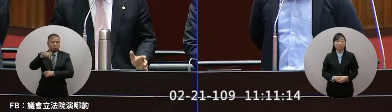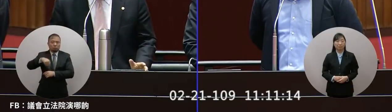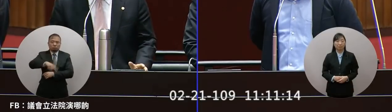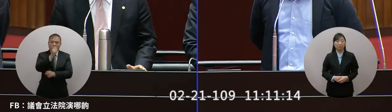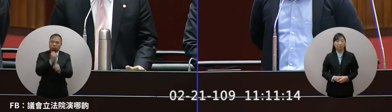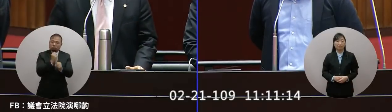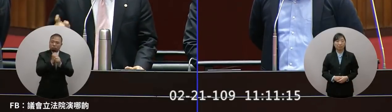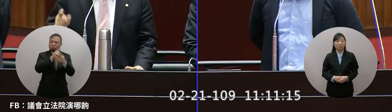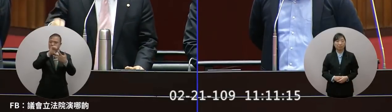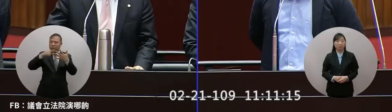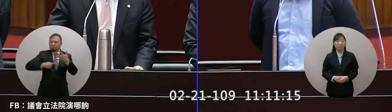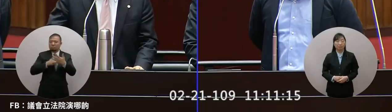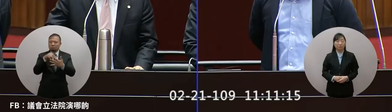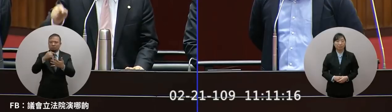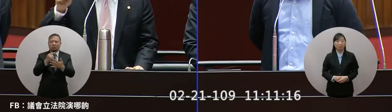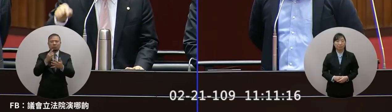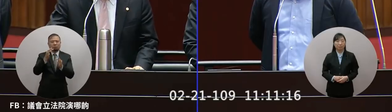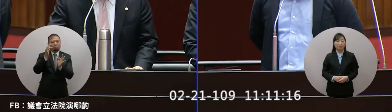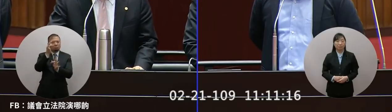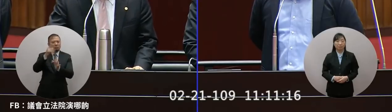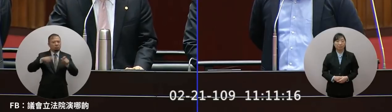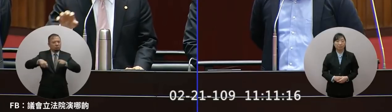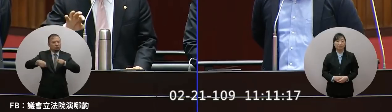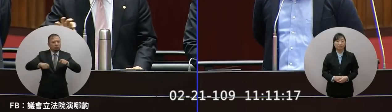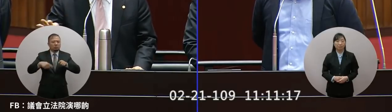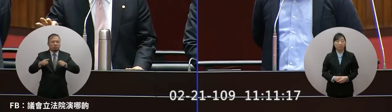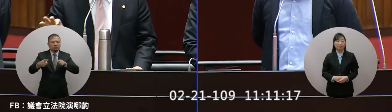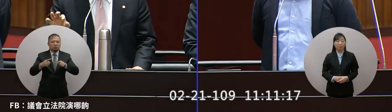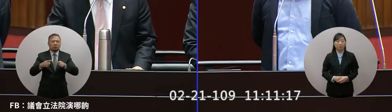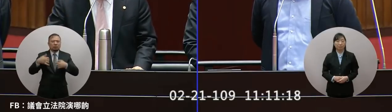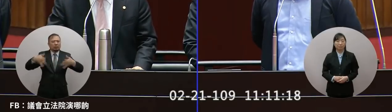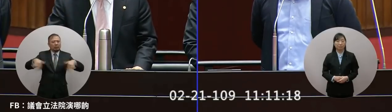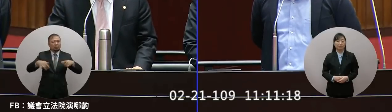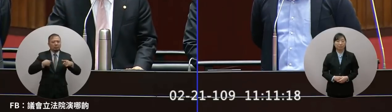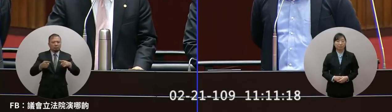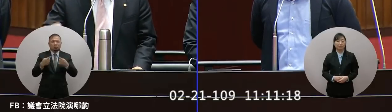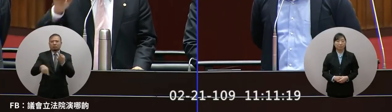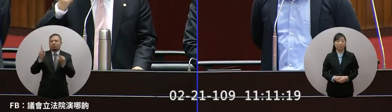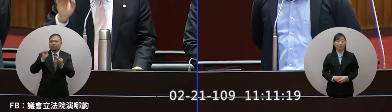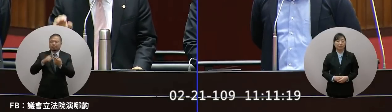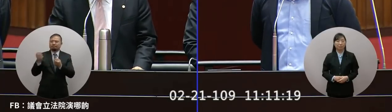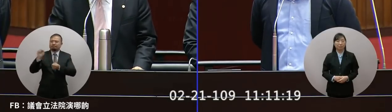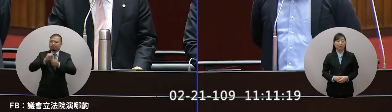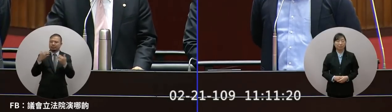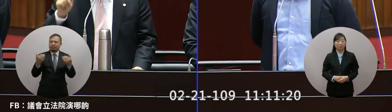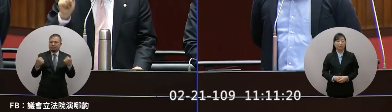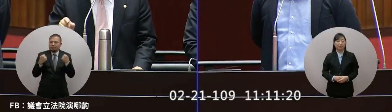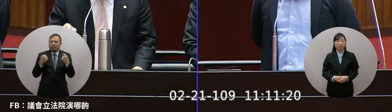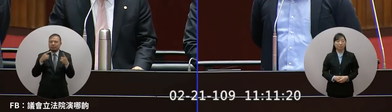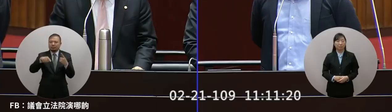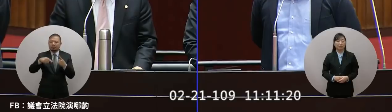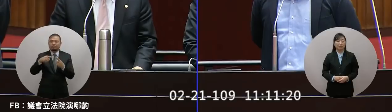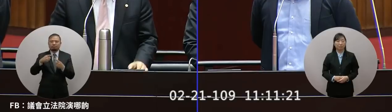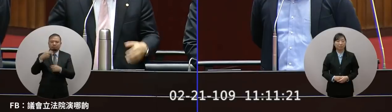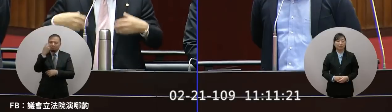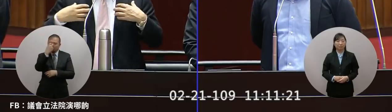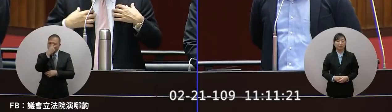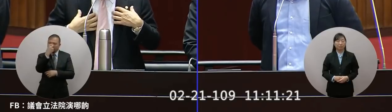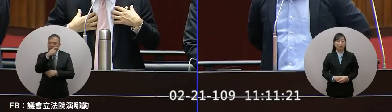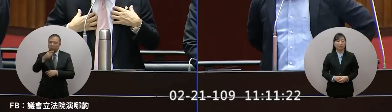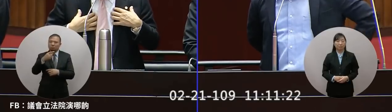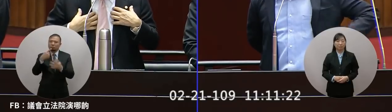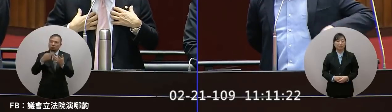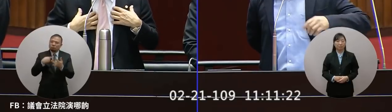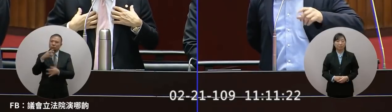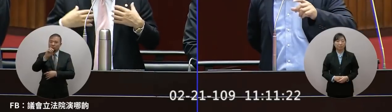作业模式，这个也应该来加强，不要有任何疏漏。第三，就是如果